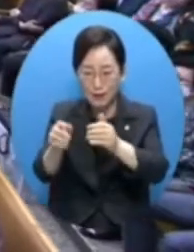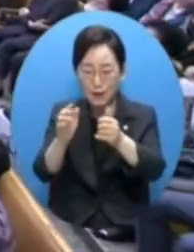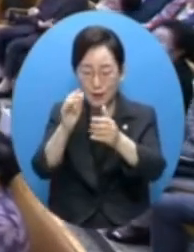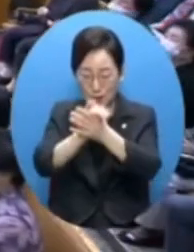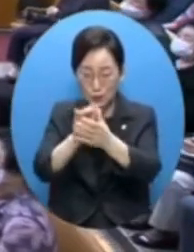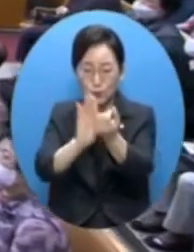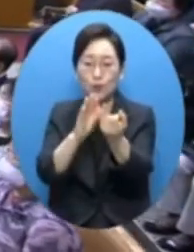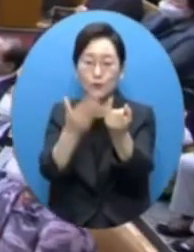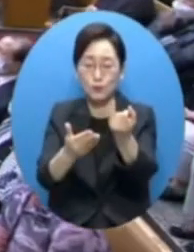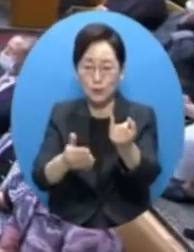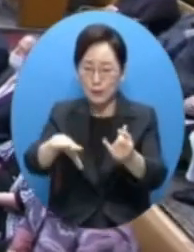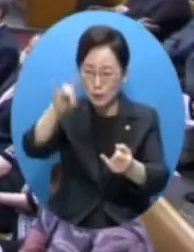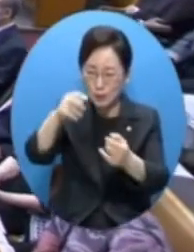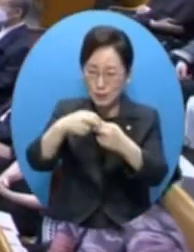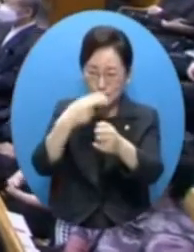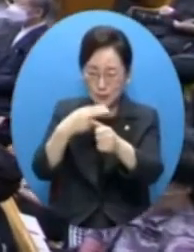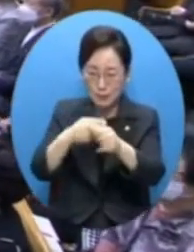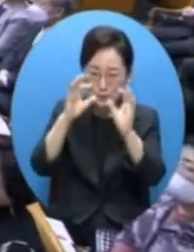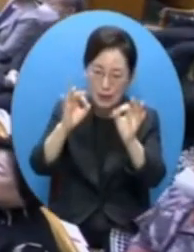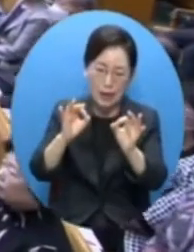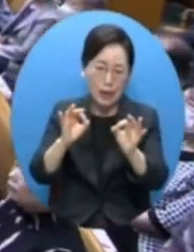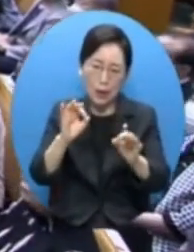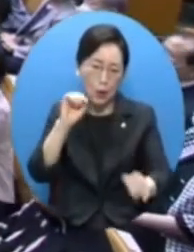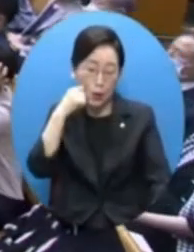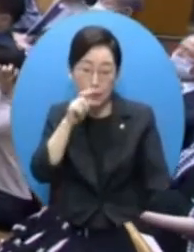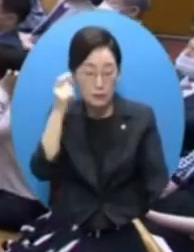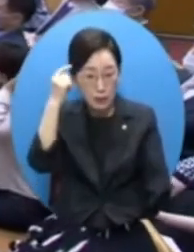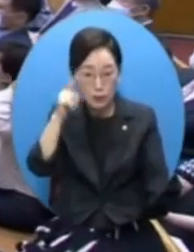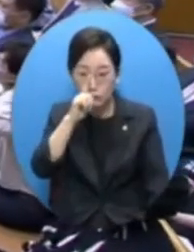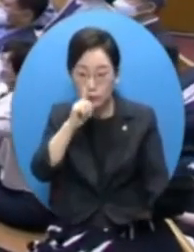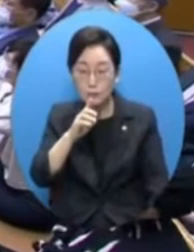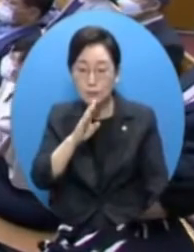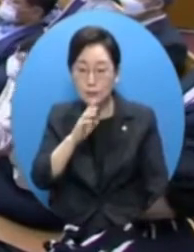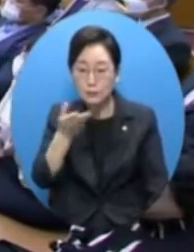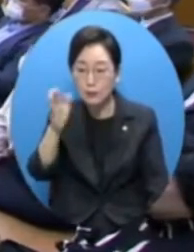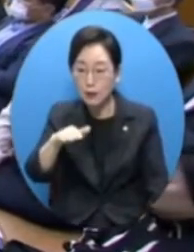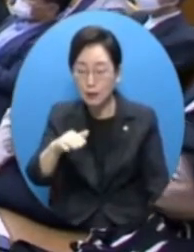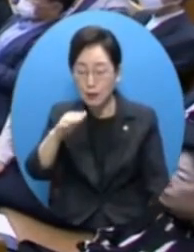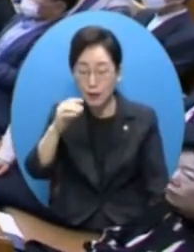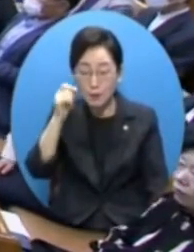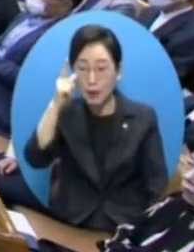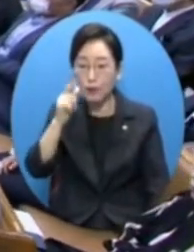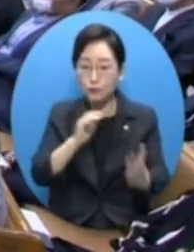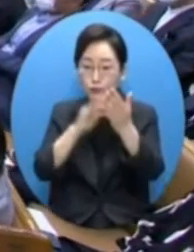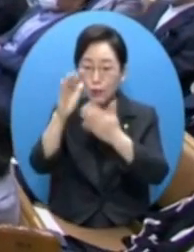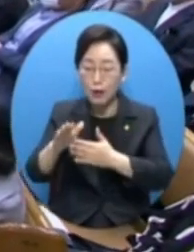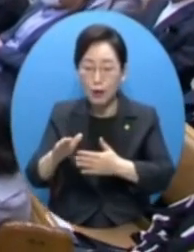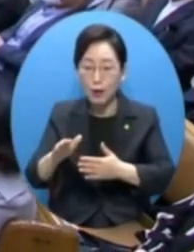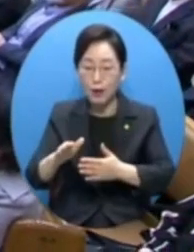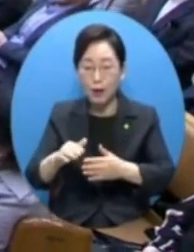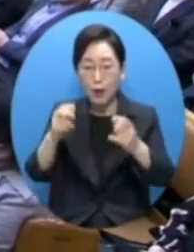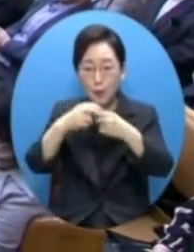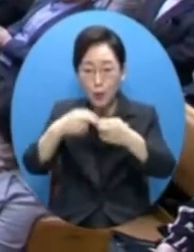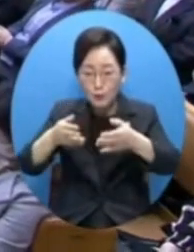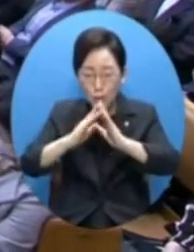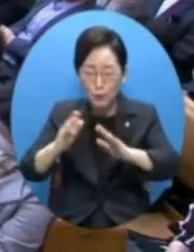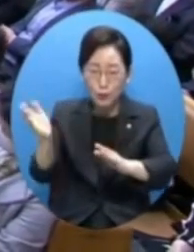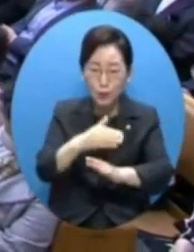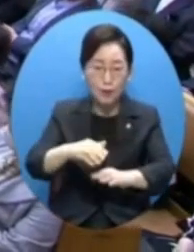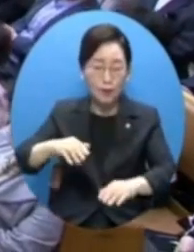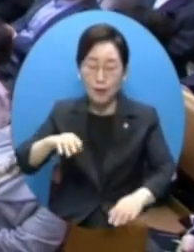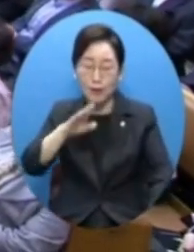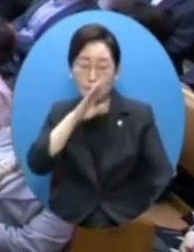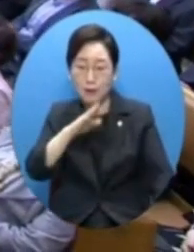의료진들도 처음에는 전혀 가망성이 없다고 하더니만 깨어나 회복되니까 이대목병이 생긴 일로 최대 기적이라고